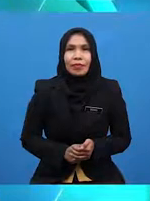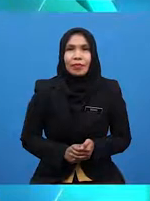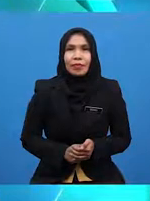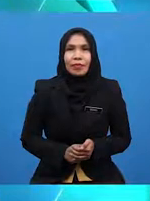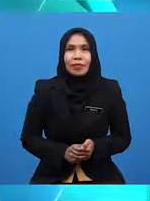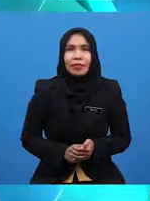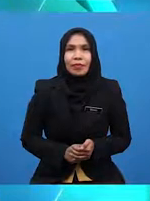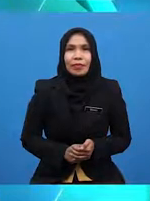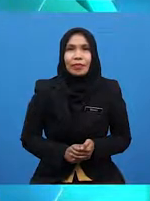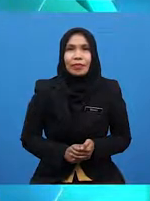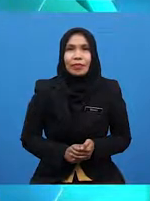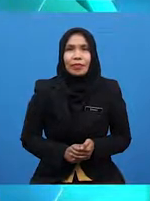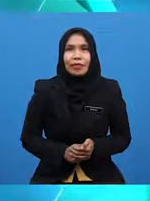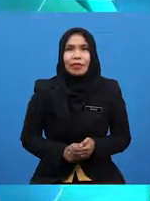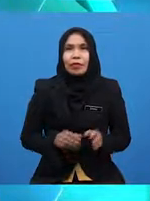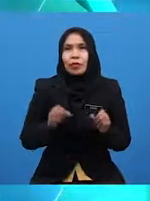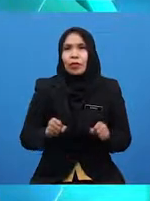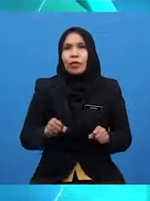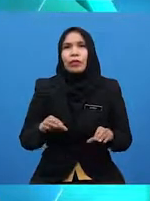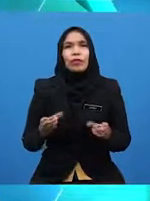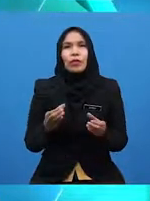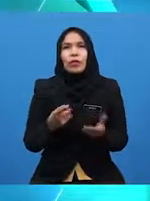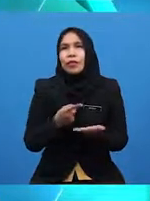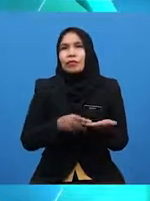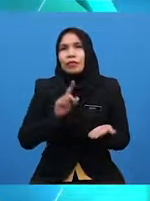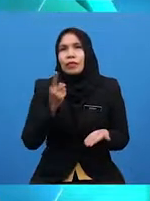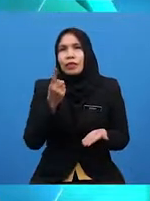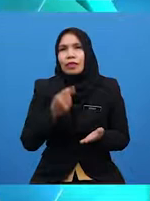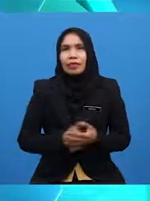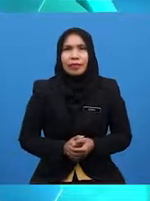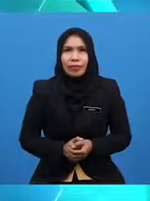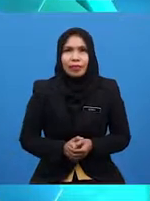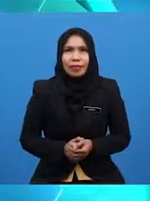Kita boleh buat apa saja dengan plaster of Paris ini kecuali menghasilkan diri saya.